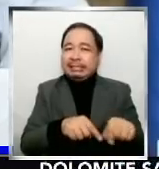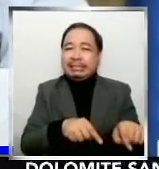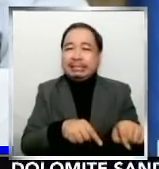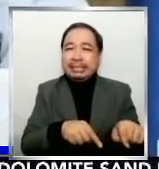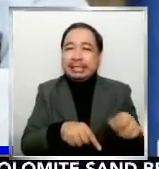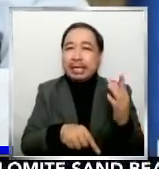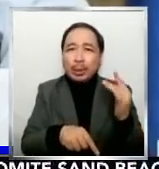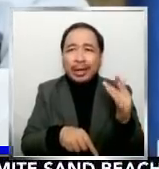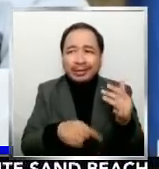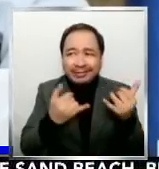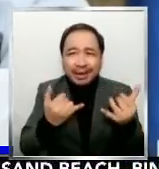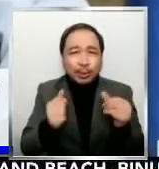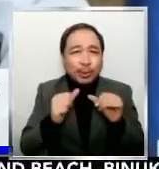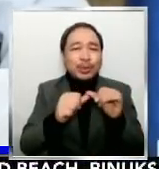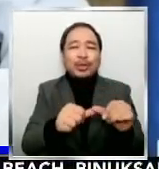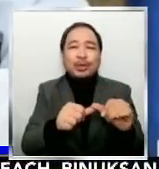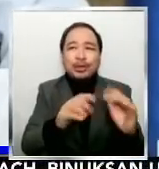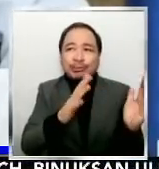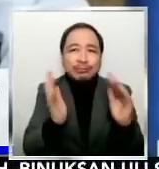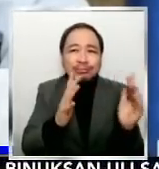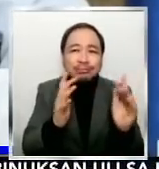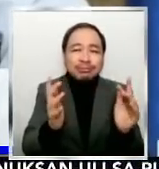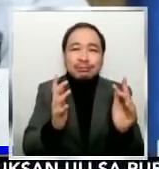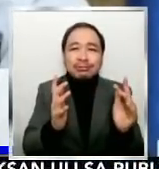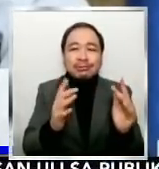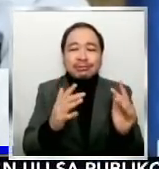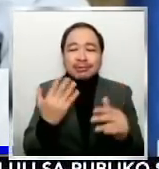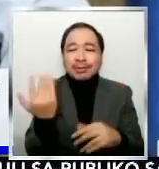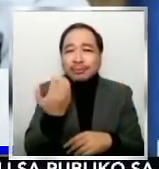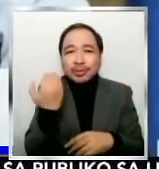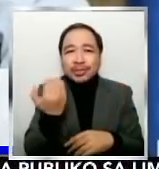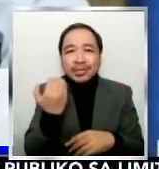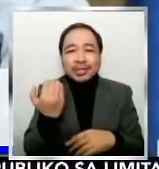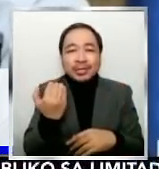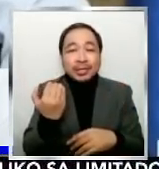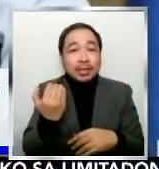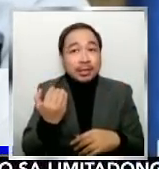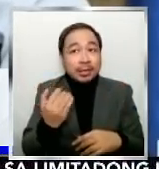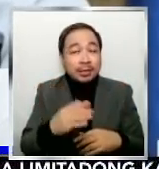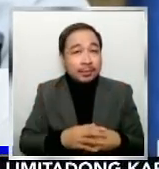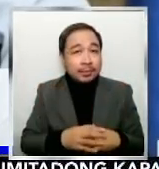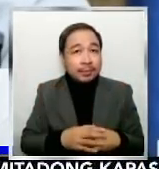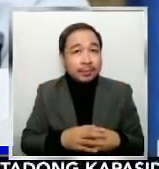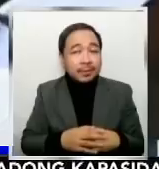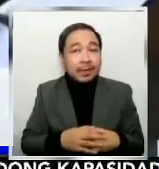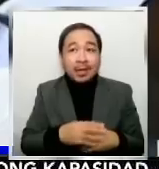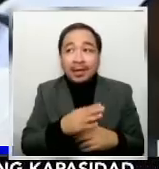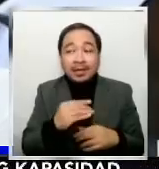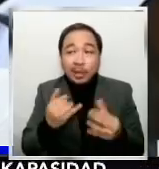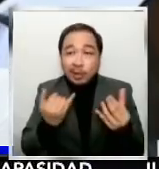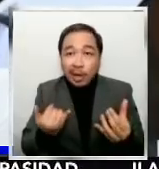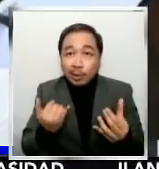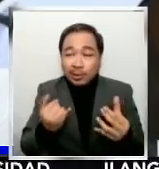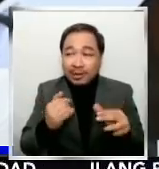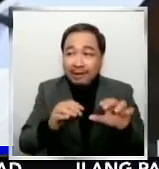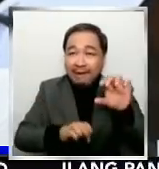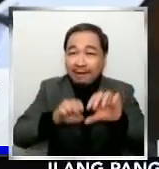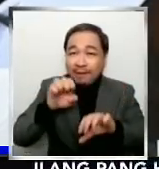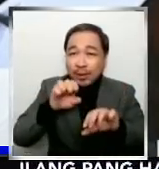kasagsagan lang yan ng ano. And to base an evaluation or assessment of the